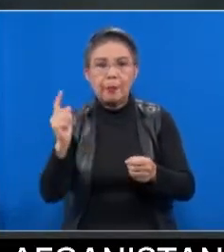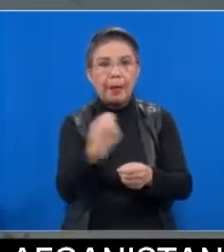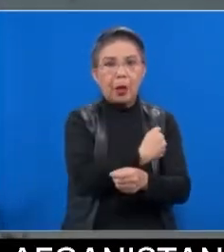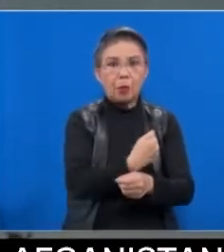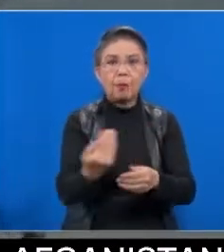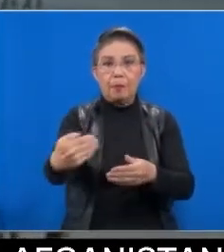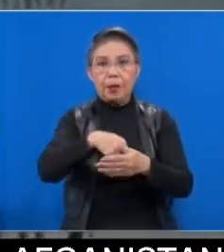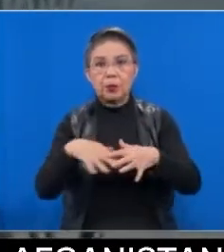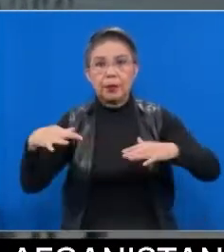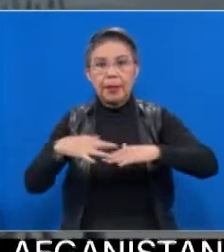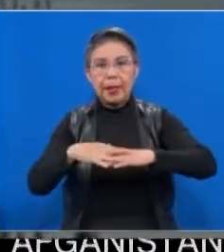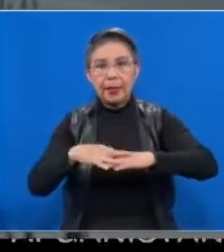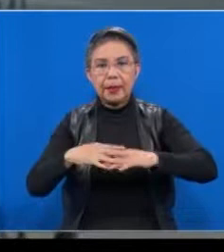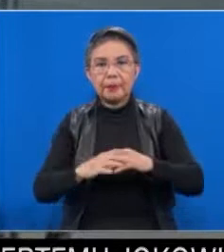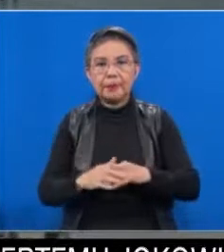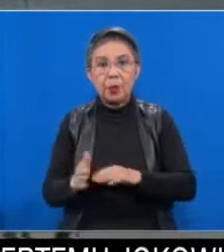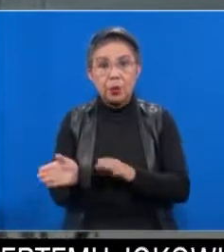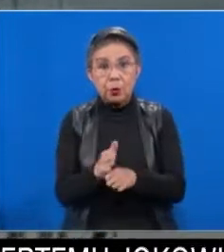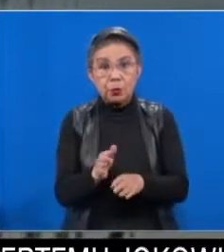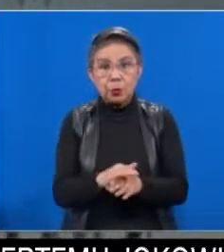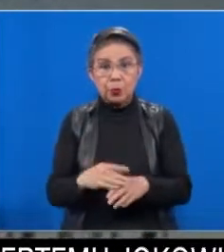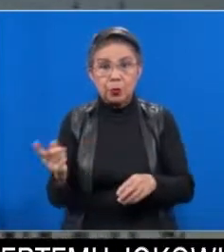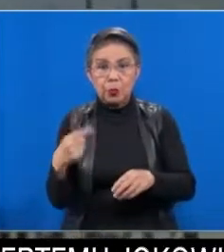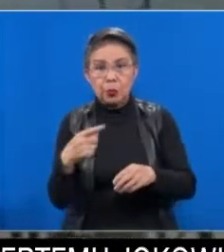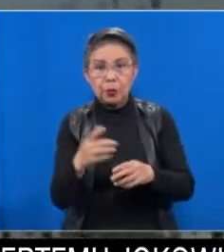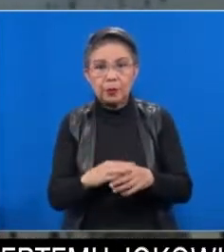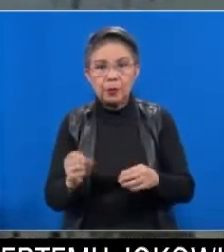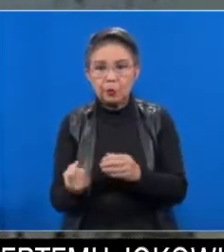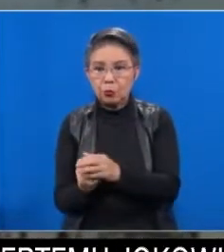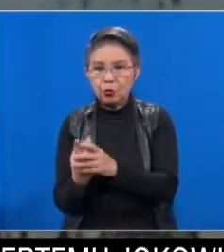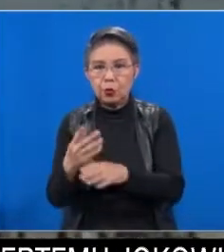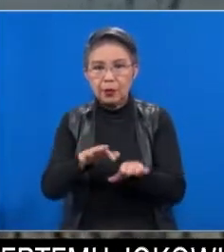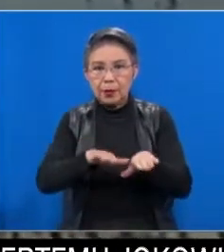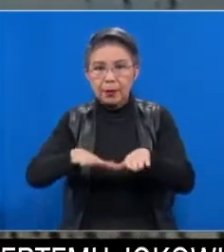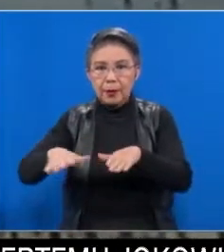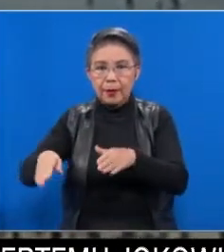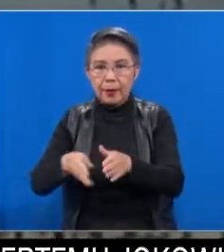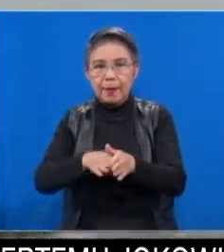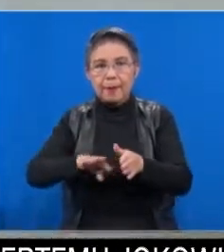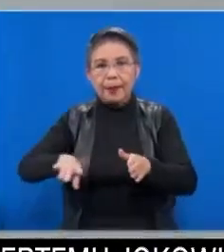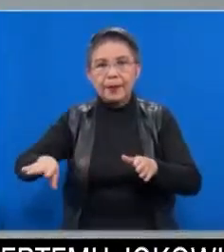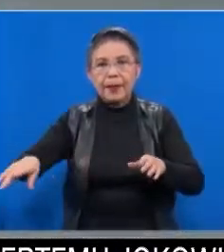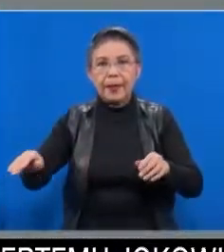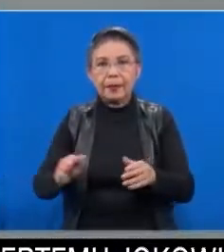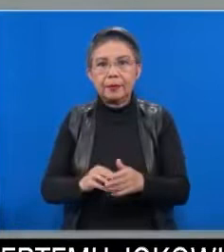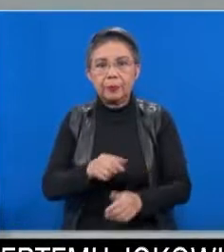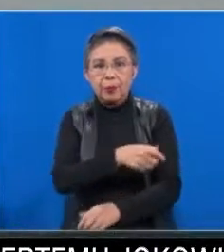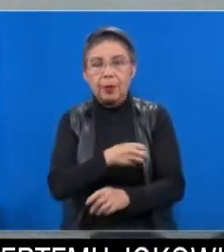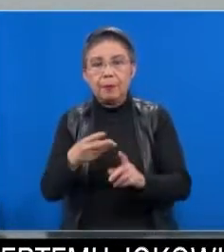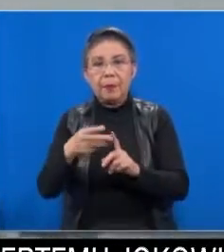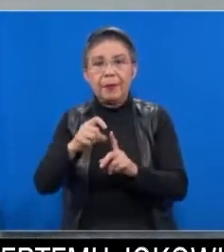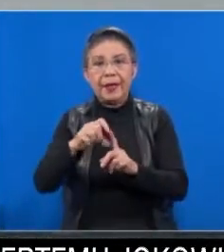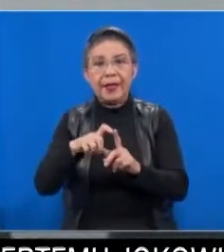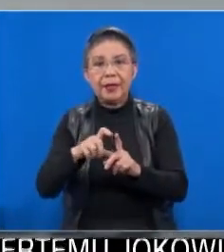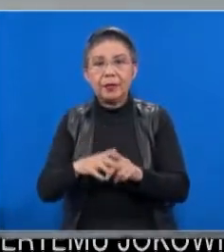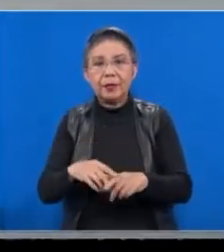daratan. Sebelum terjadi pusaran angin, awan hitam sempat muncul di atas perairan pantai Binuangun. Petugas BPBD menyebut